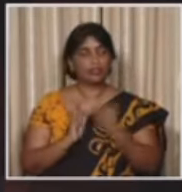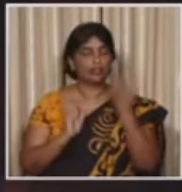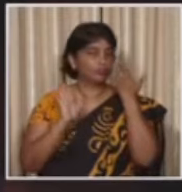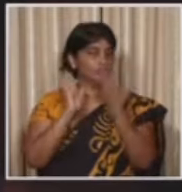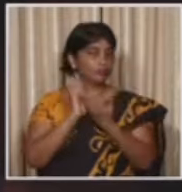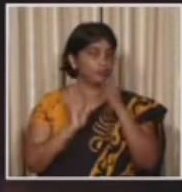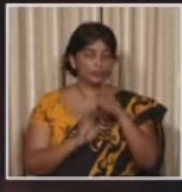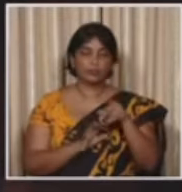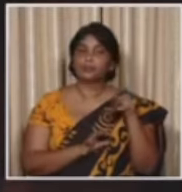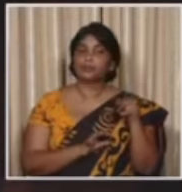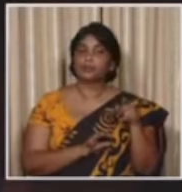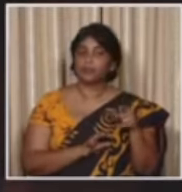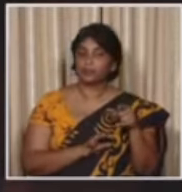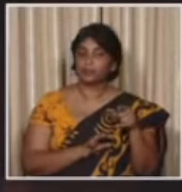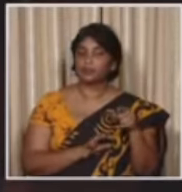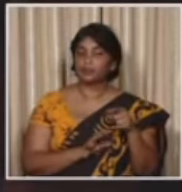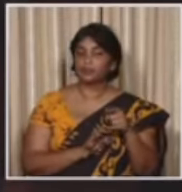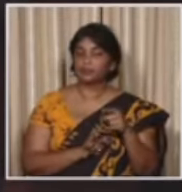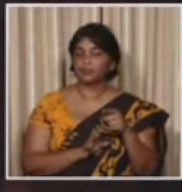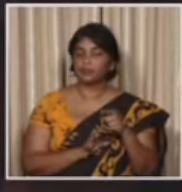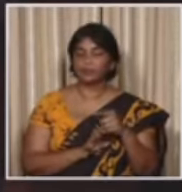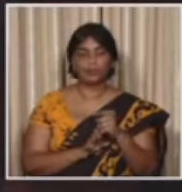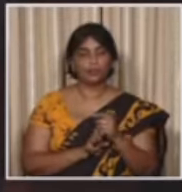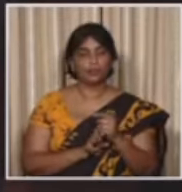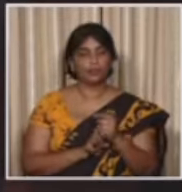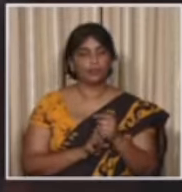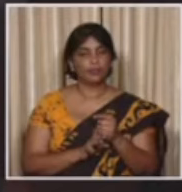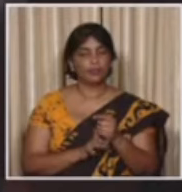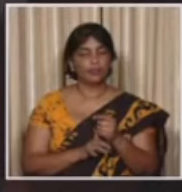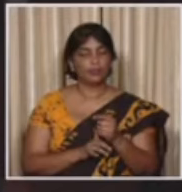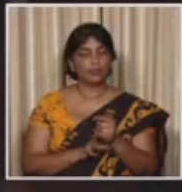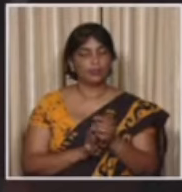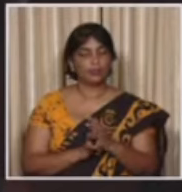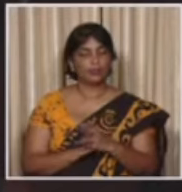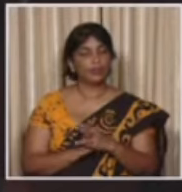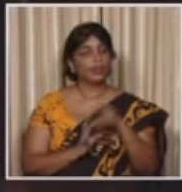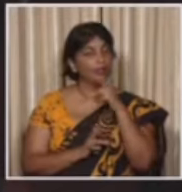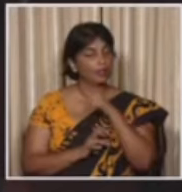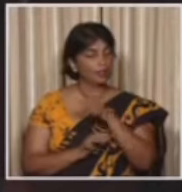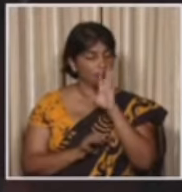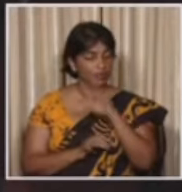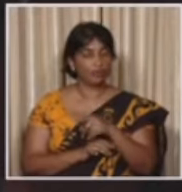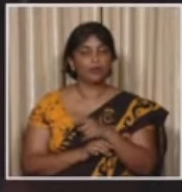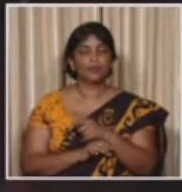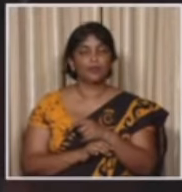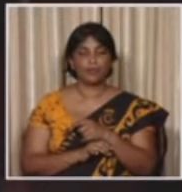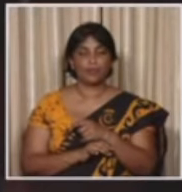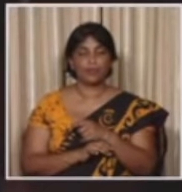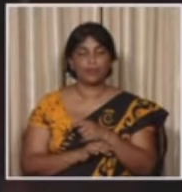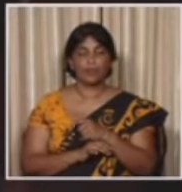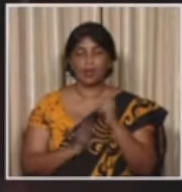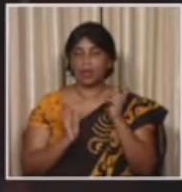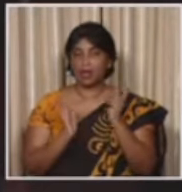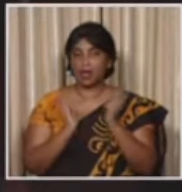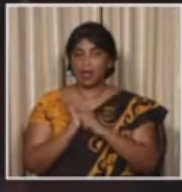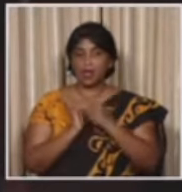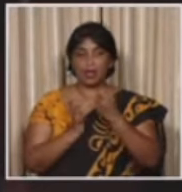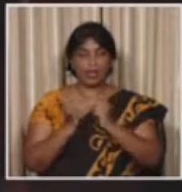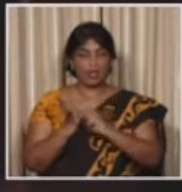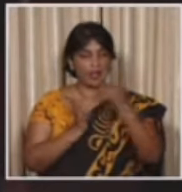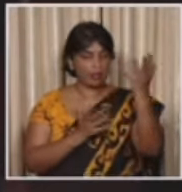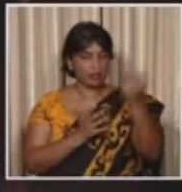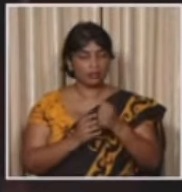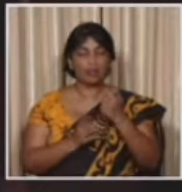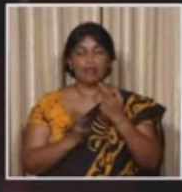දීලා තිබෙනවා. චැප්ටර් 11 හරහා එතනින් කරන්නේ ණය ගෙවාගත